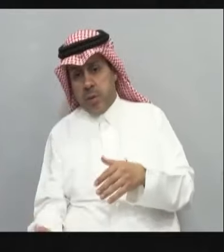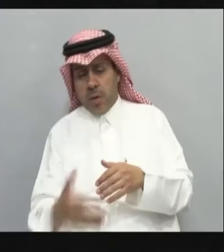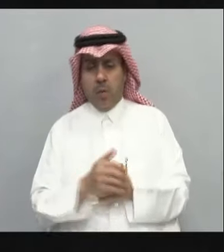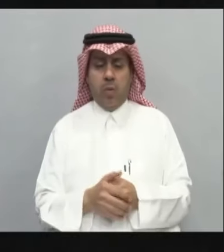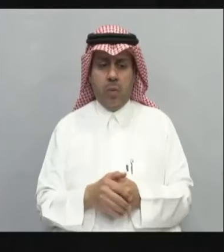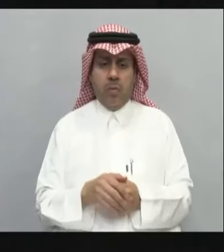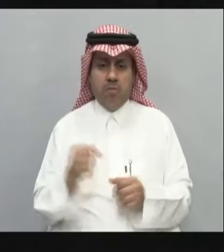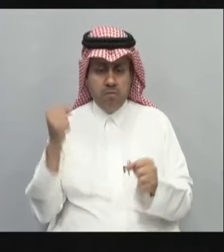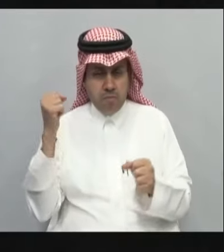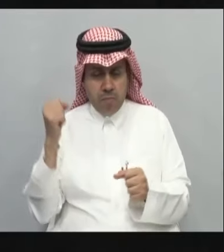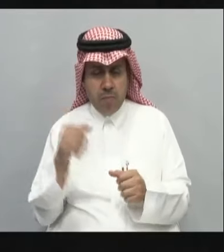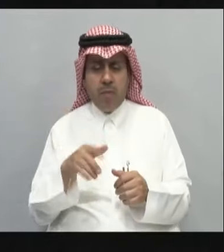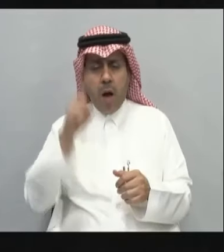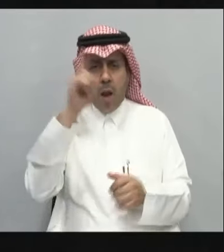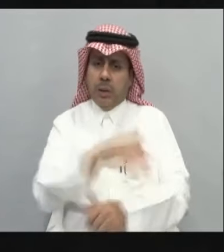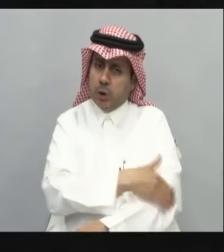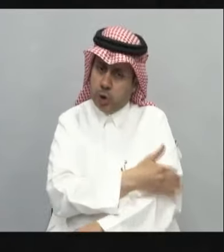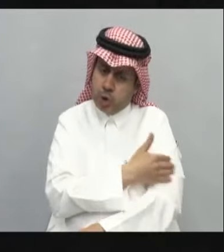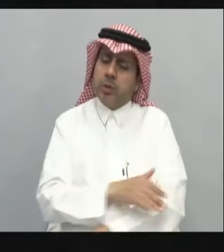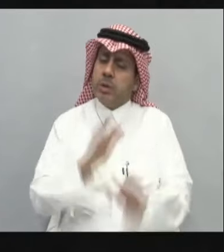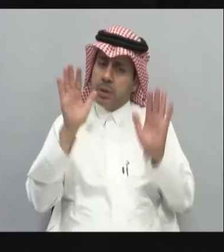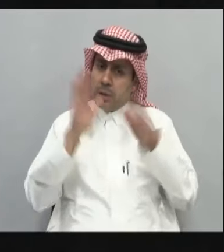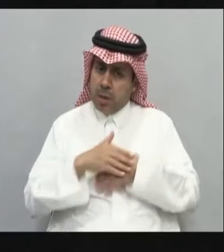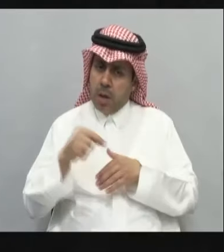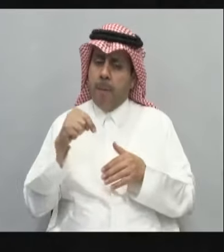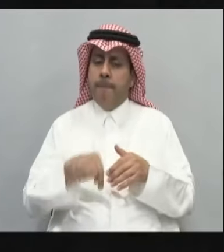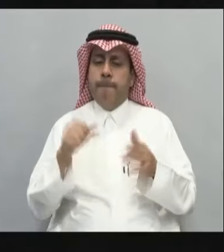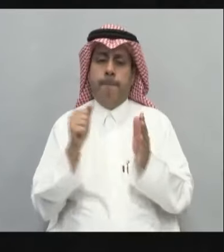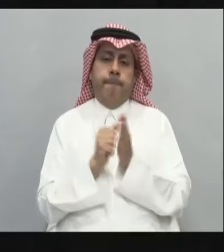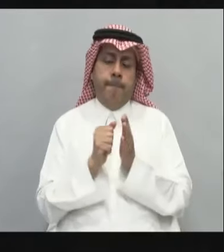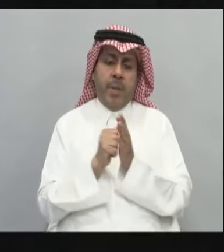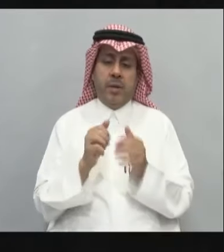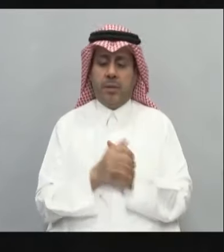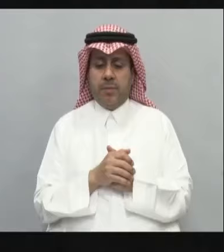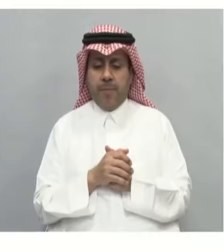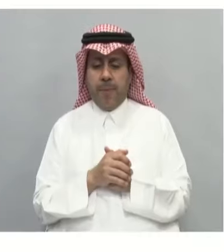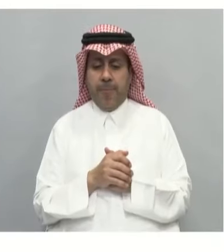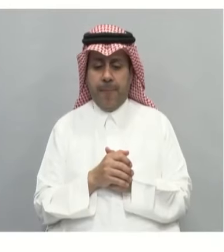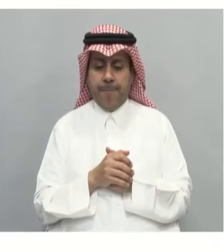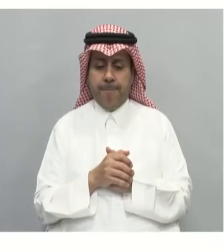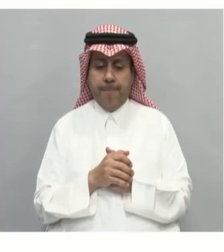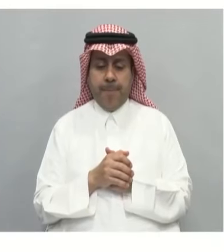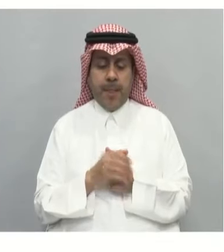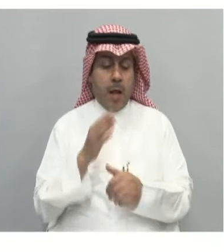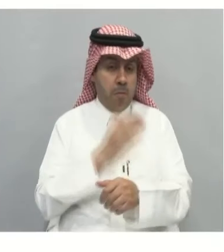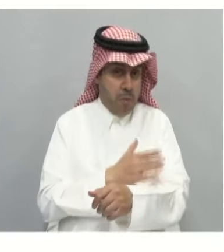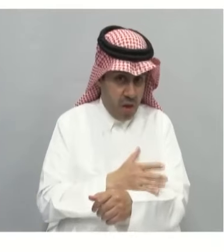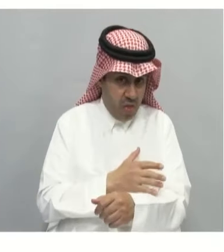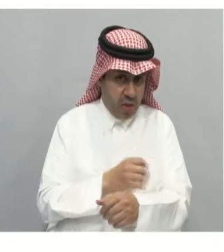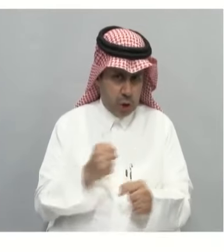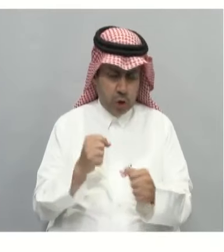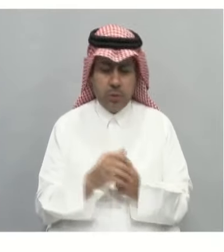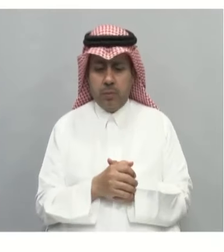المسجد فنقول كذلكم هذا عذر اخر اذا العذر هما اولا كما هو ظاهر امامكم المرض والعذر